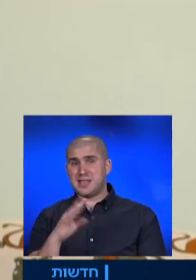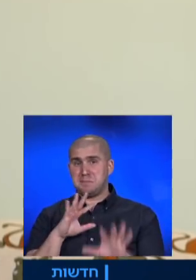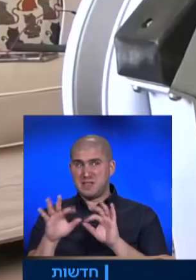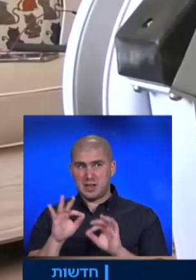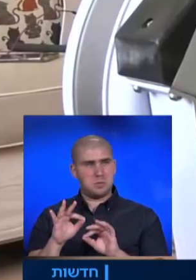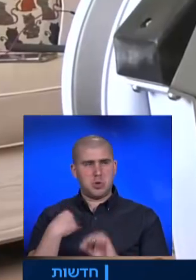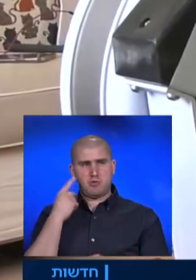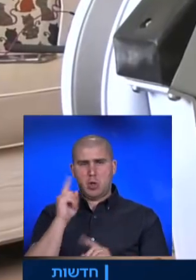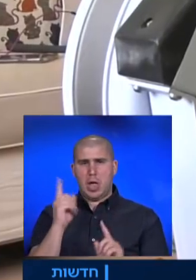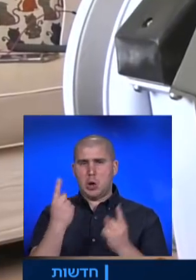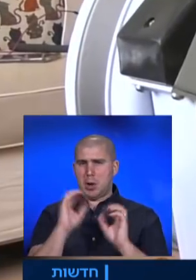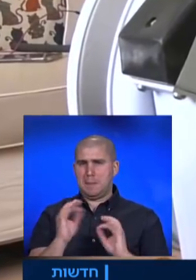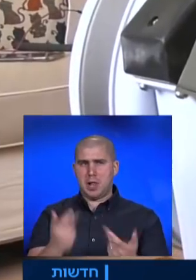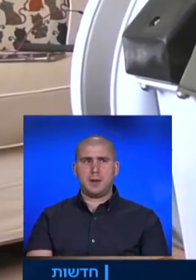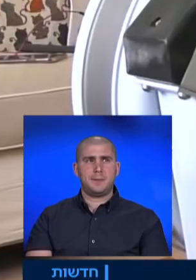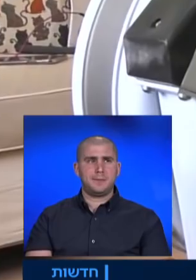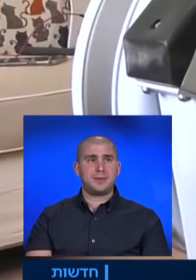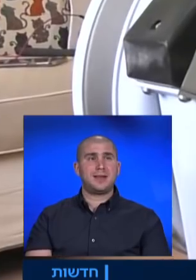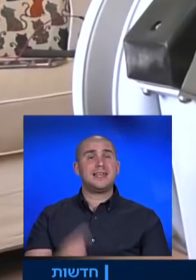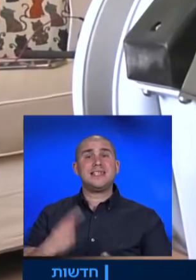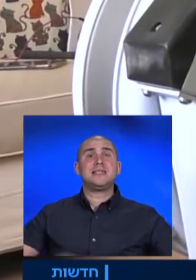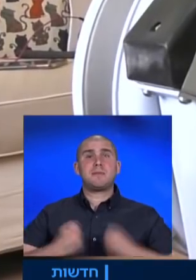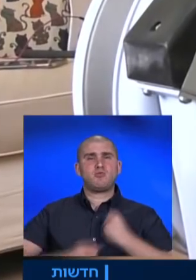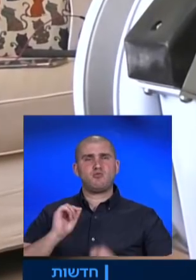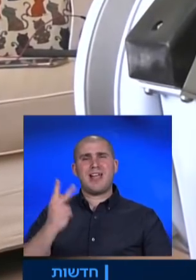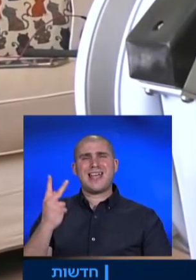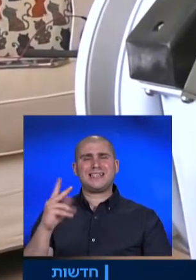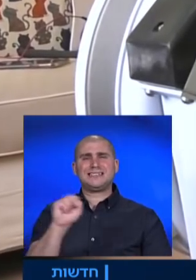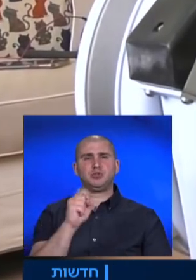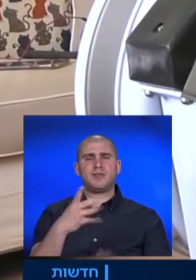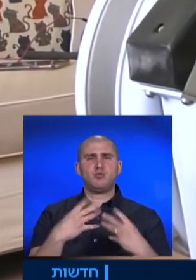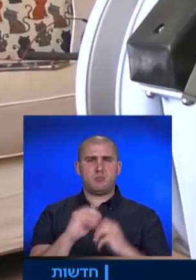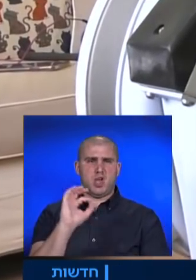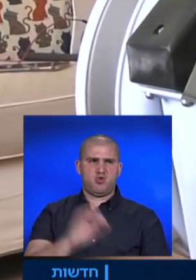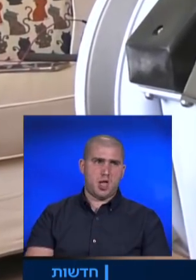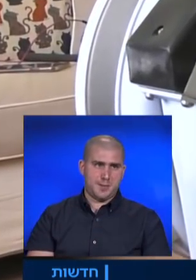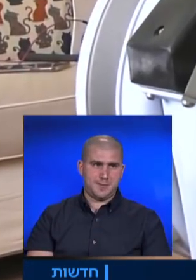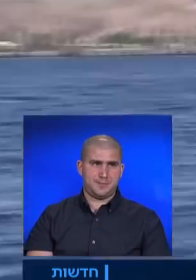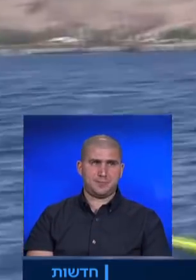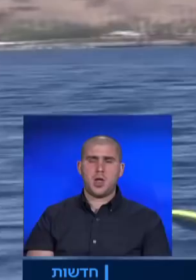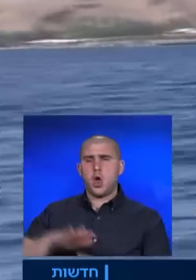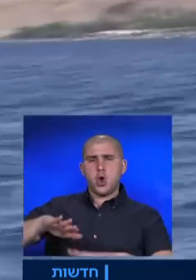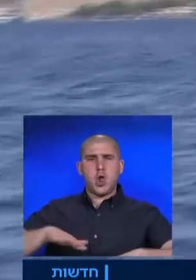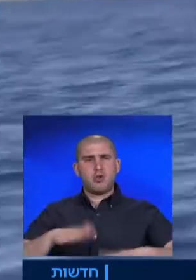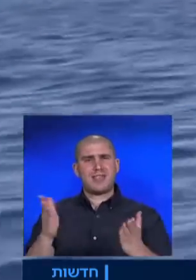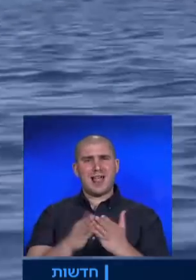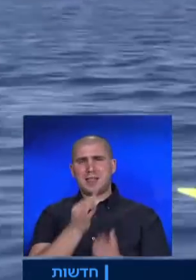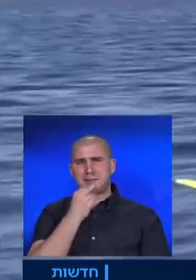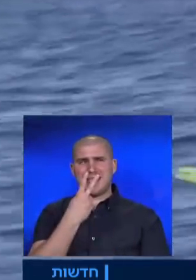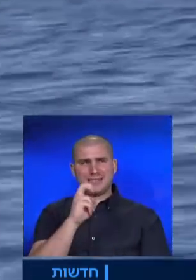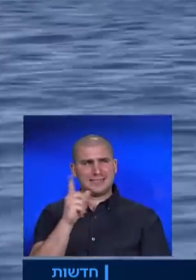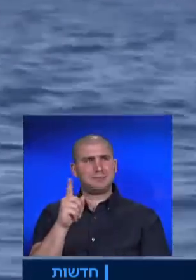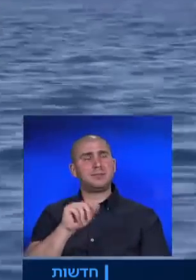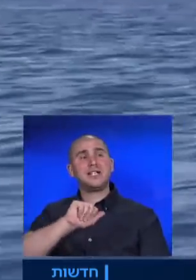היה קורה. אלה ימים קשים עבור קטי ספיצ'קוב ומשפחתה. הגולשת האילתית בת ה-20, המדורגת ראשונה